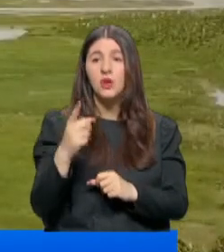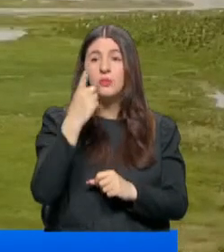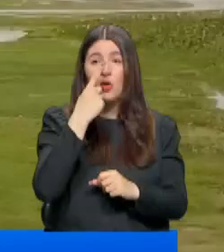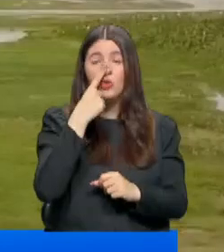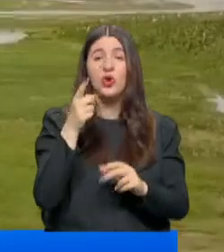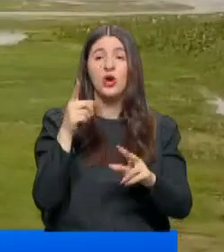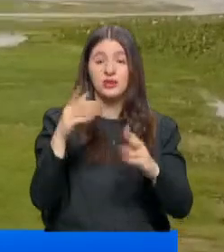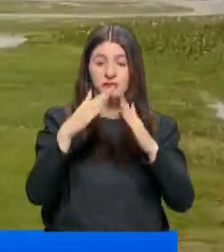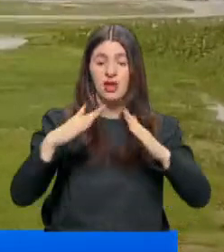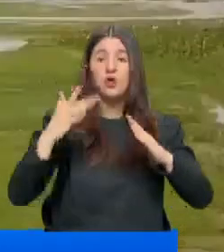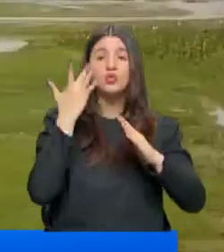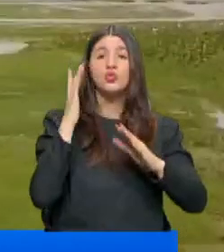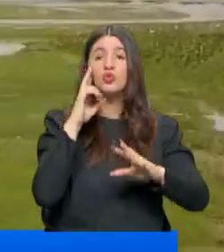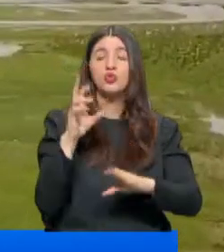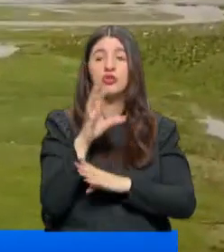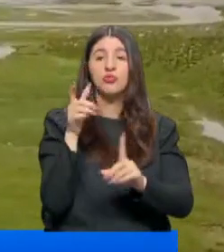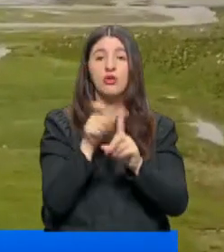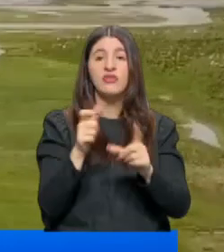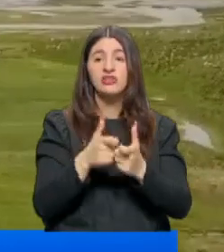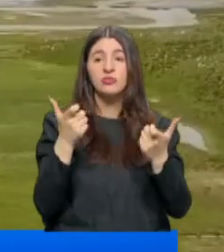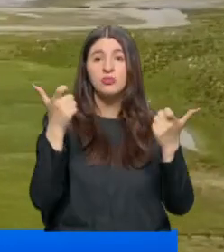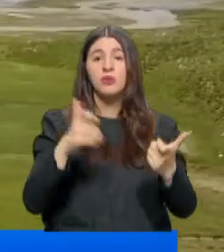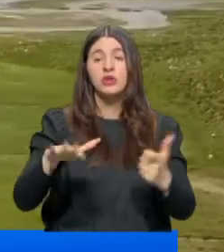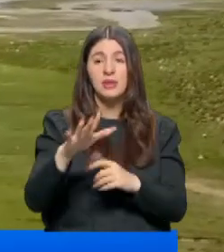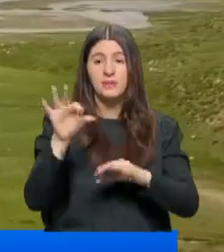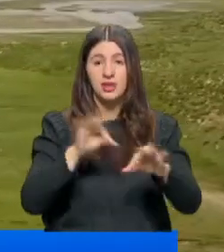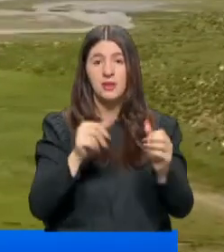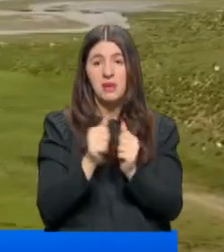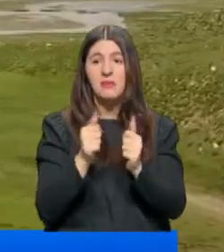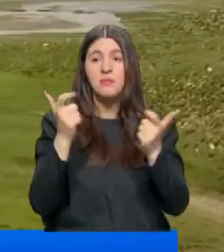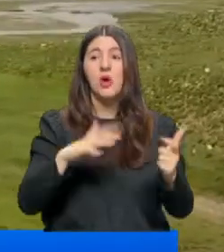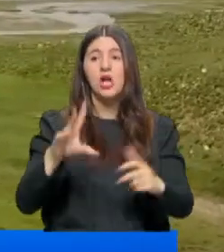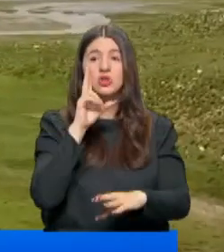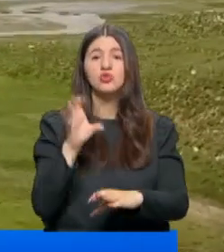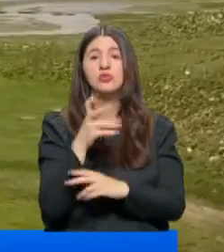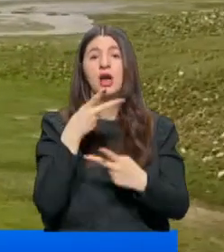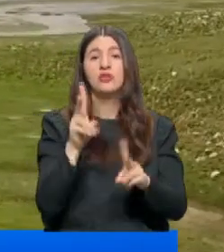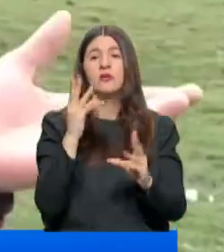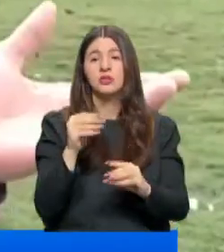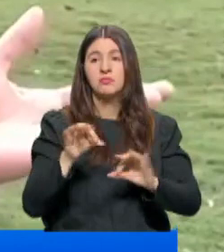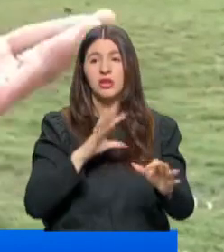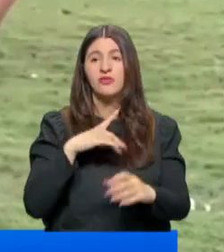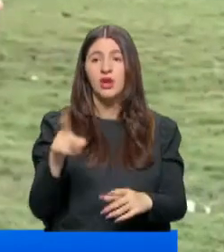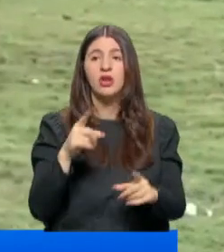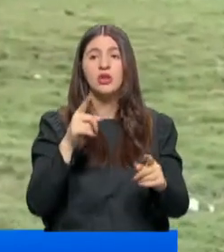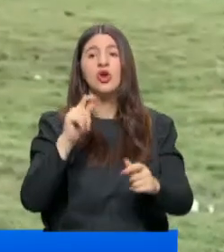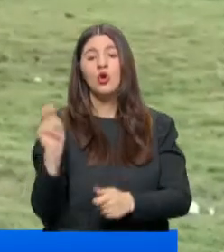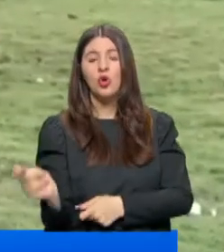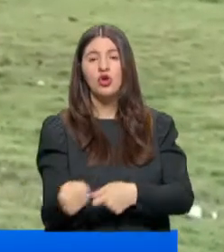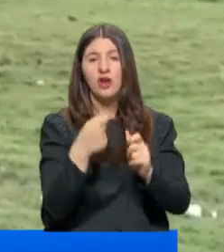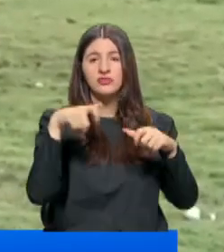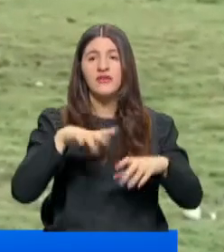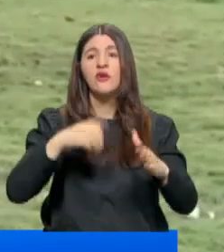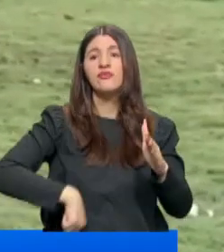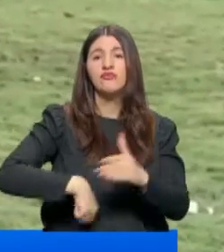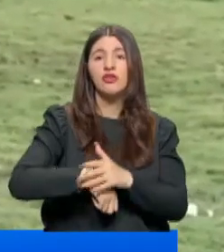Bolu Köroğlu Dağı Kültür ve Turizm Koruma ve Gelişim Bölgesi Master Planı'yla bölgenin turizme açılması planlanıyor. Golf sahası ya da